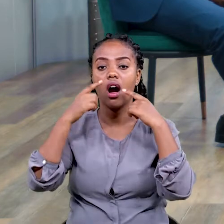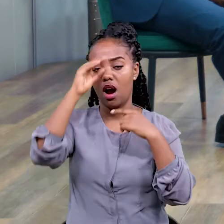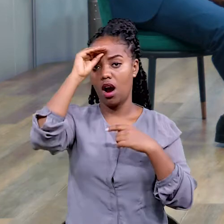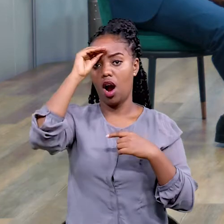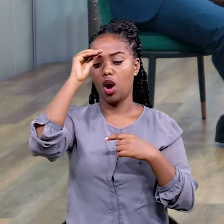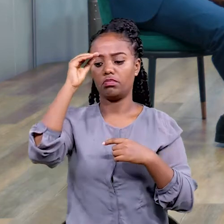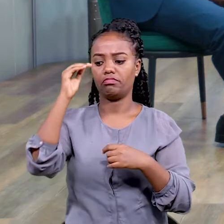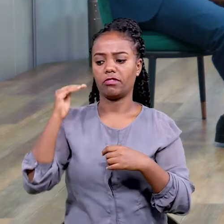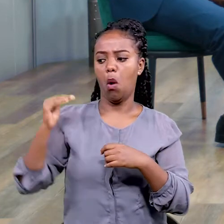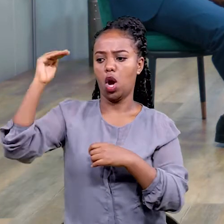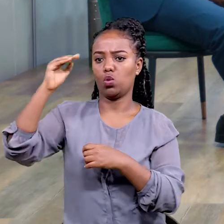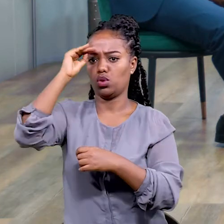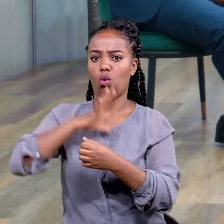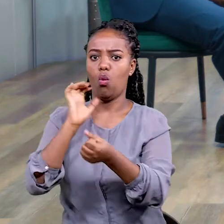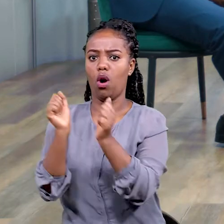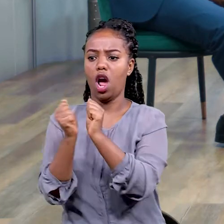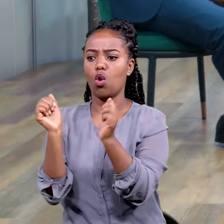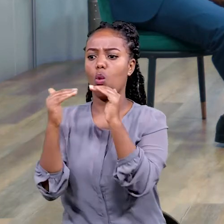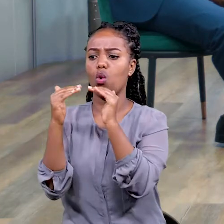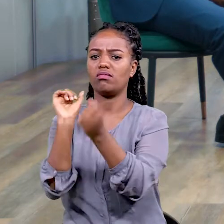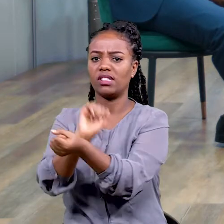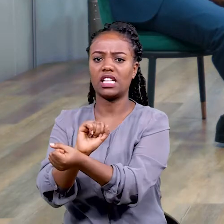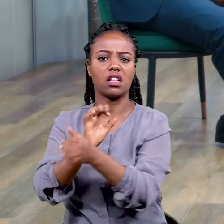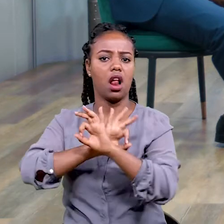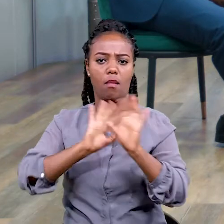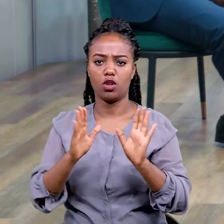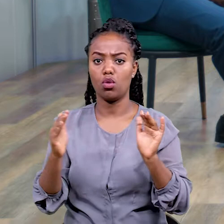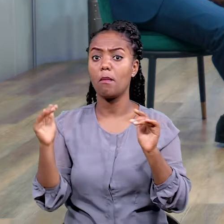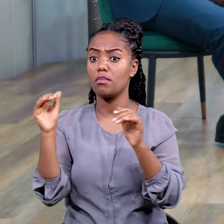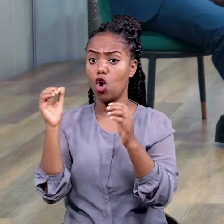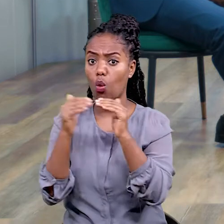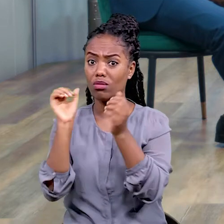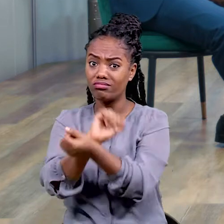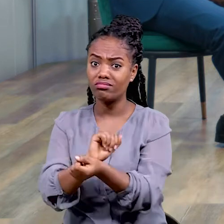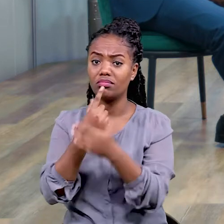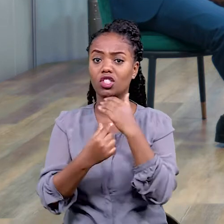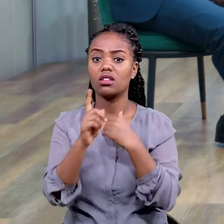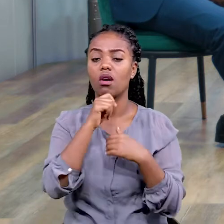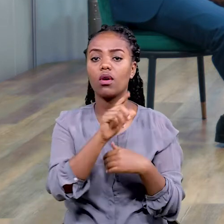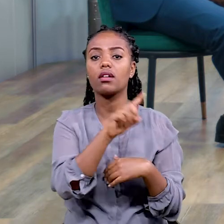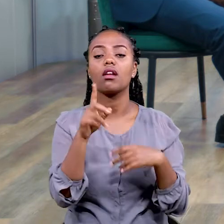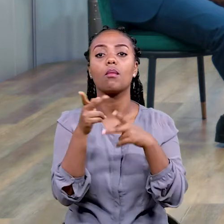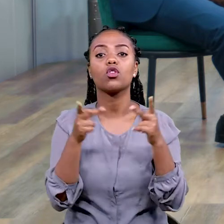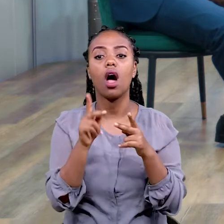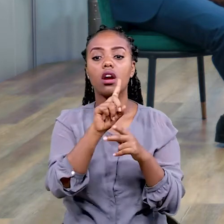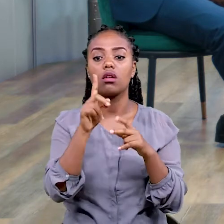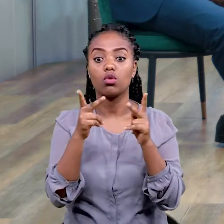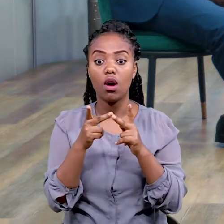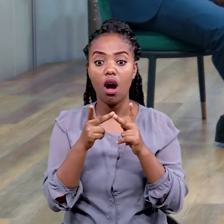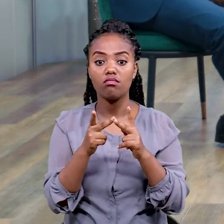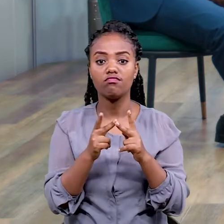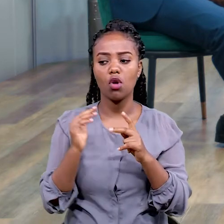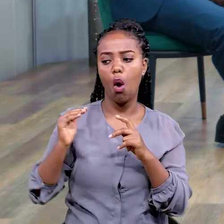ከአዋቂዎች ጋር መያዝ የለባቸው። ከአዋቂዎች ጋር መያዝ ብቻ ሳይሆን አንዳንድ ቦታዎች ላይ ከአዋቂዎች